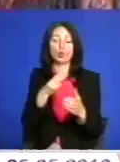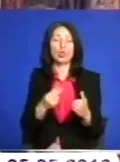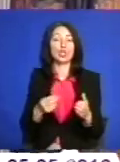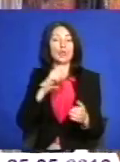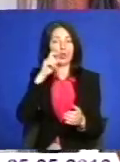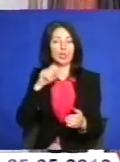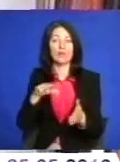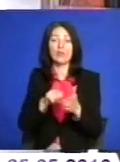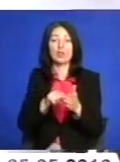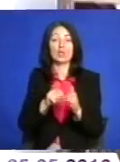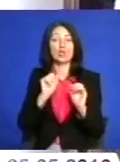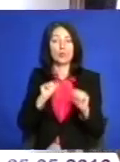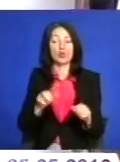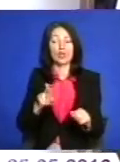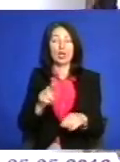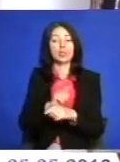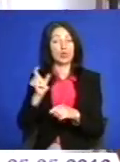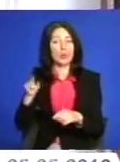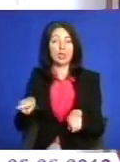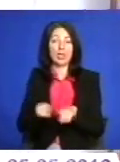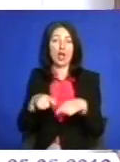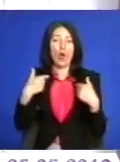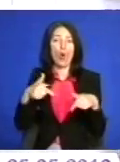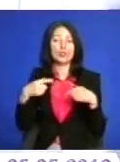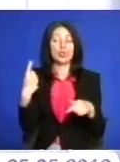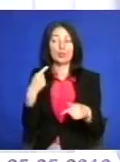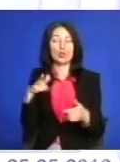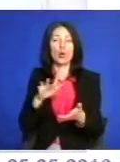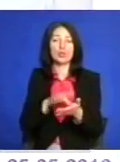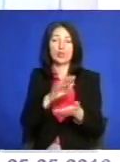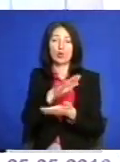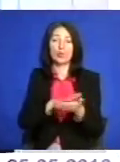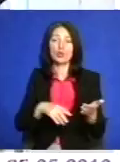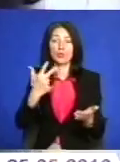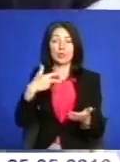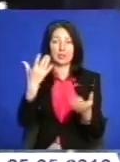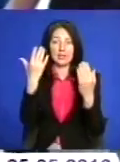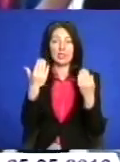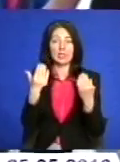Відвідати її зможуть як і тернополяни, так і гості обласного центру протягом 30 днів.